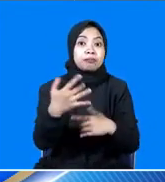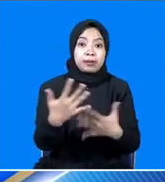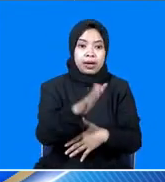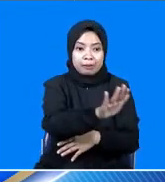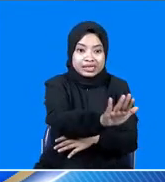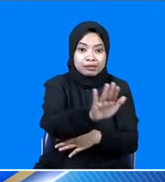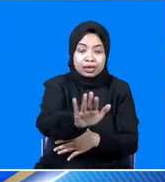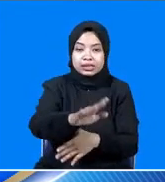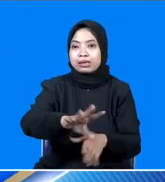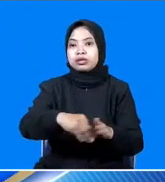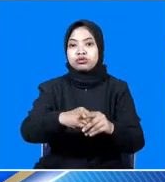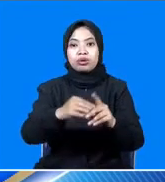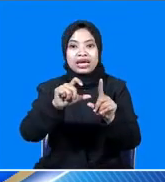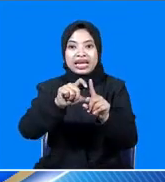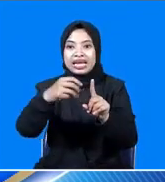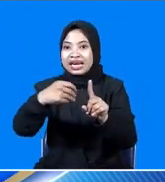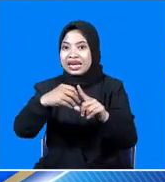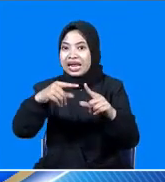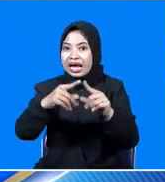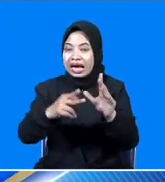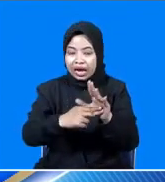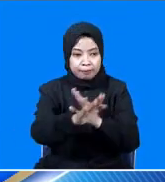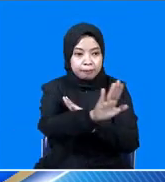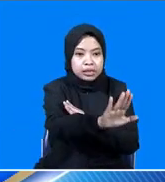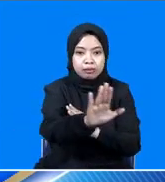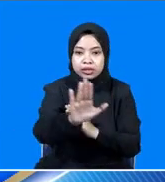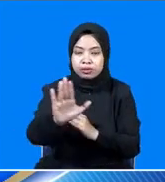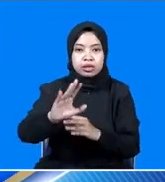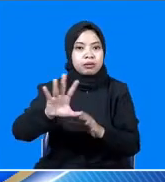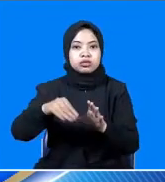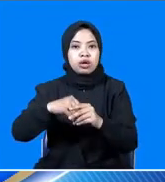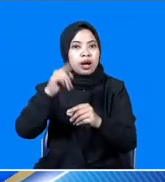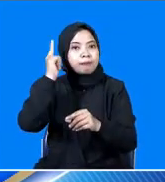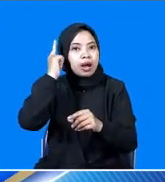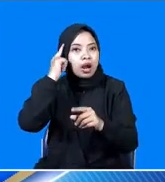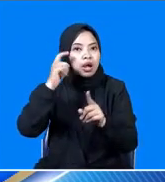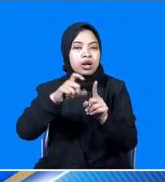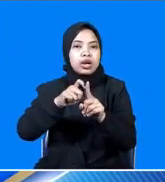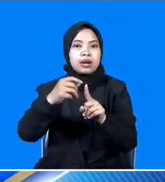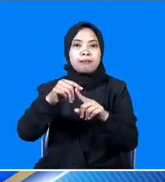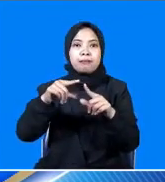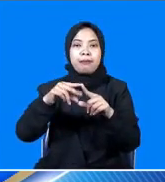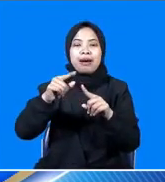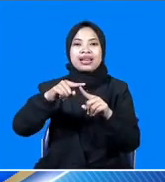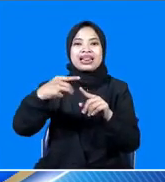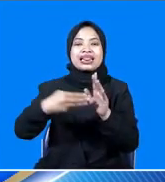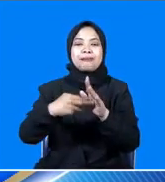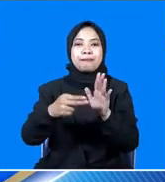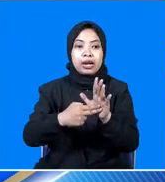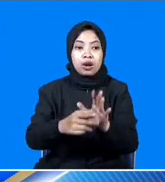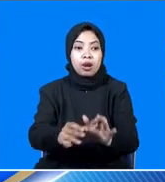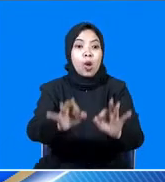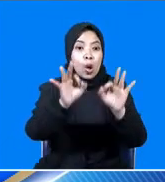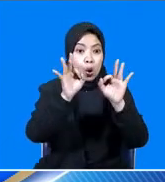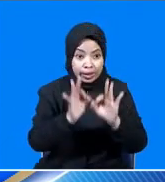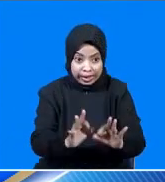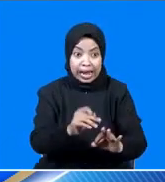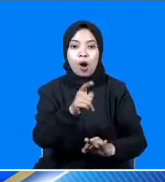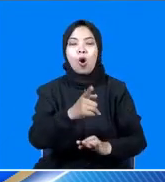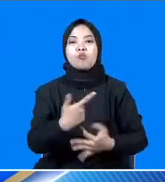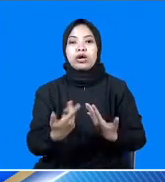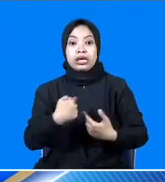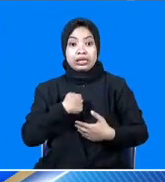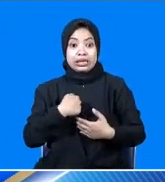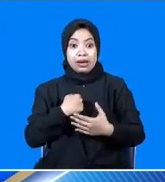kembali kepada dekan-dekan dan kepala Departemen untuk menentukan oke mungkin bidang saya